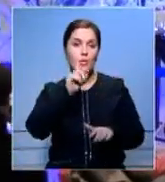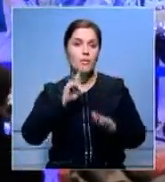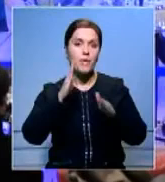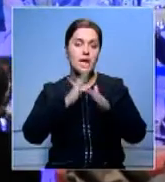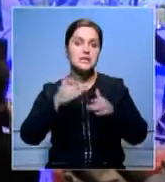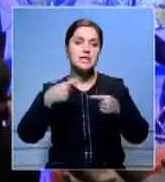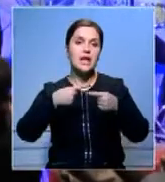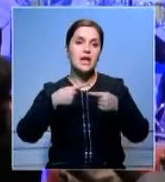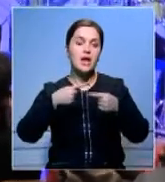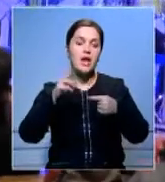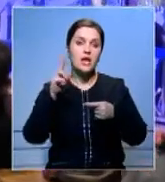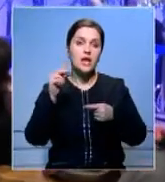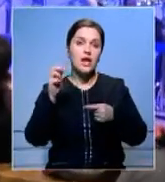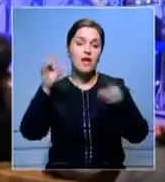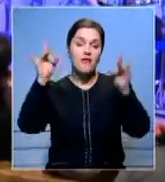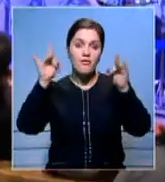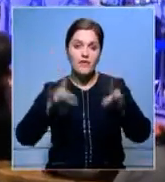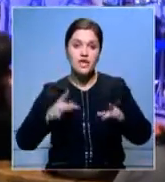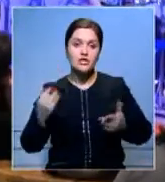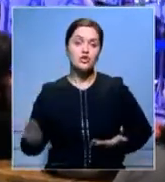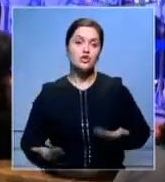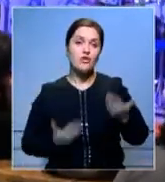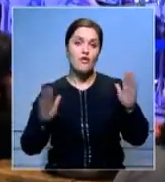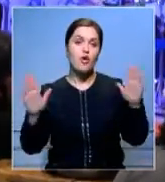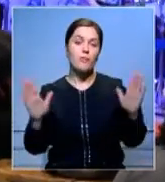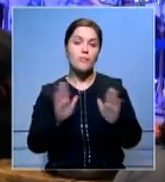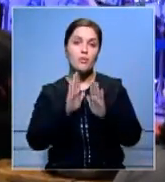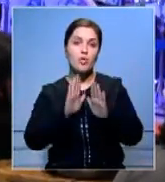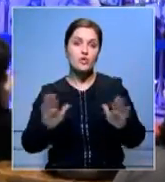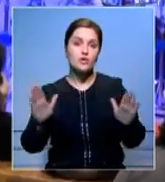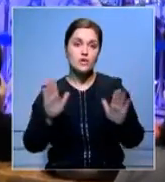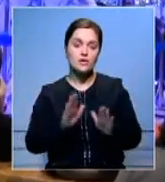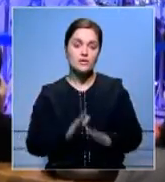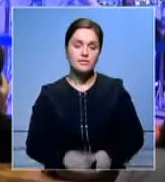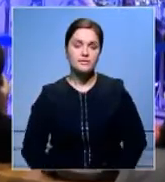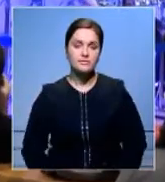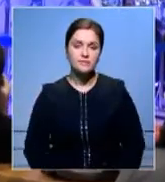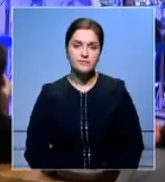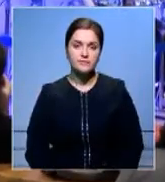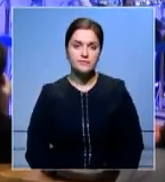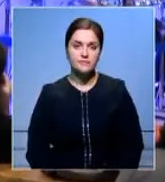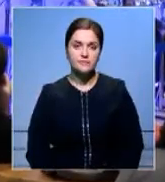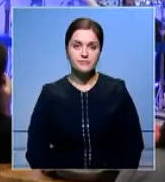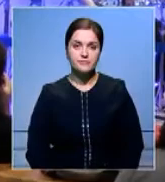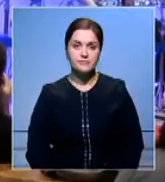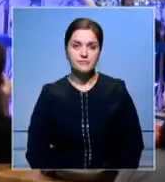с живой музыкой, где для гостей играют и поют депутаты.